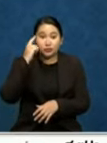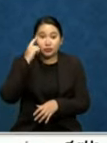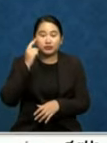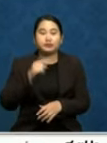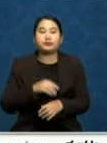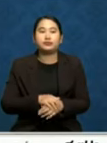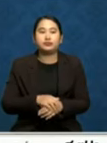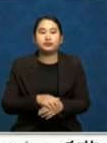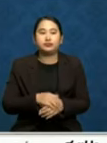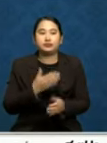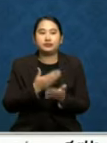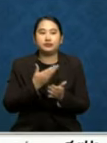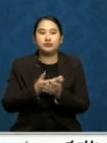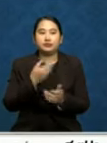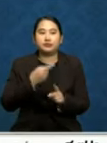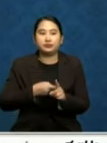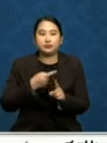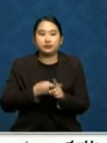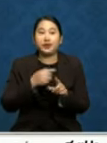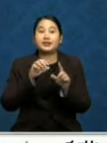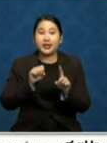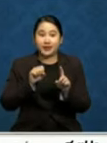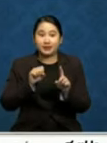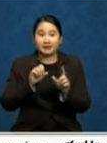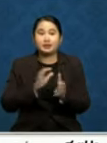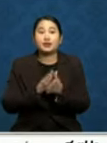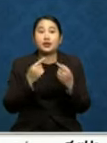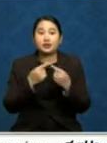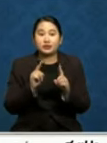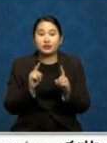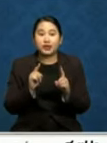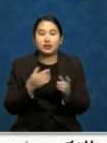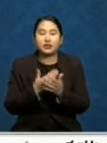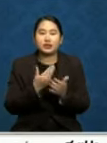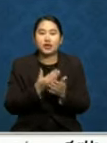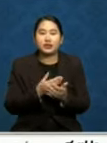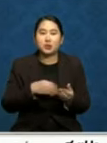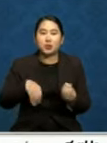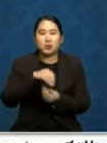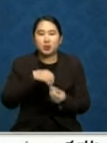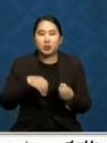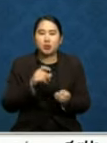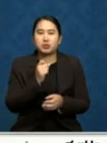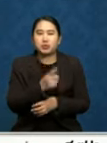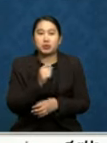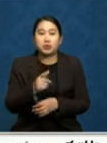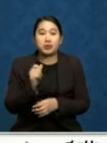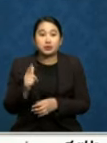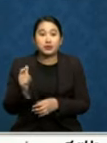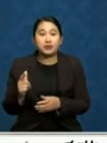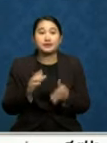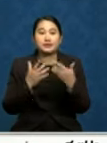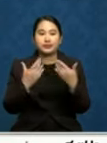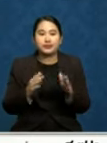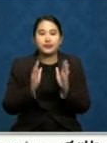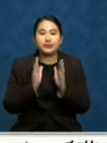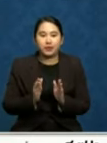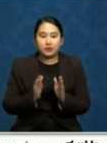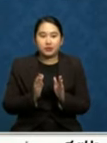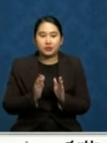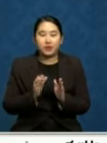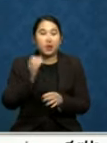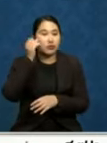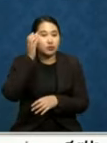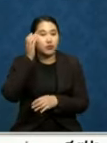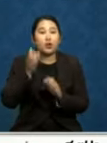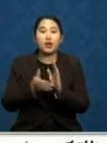สมาชิกเงินเดือนเกือบแสนแต่ค่าใช้จ่ายเยอะนะครับแล้วคนที่เขาเป็นคนที่มีความรู้